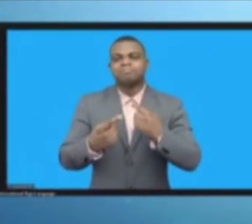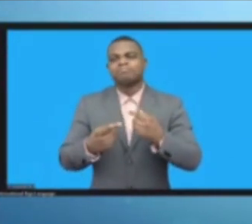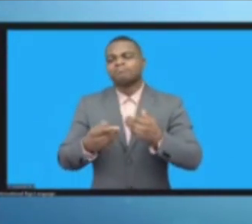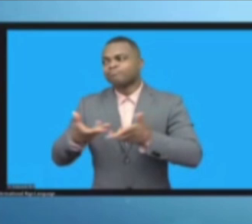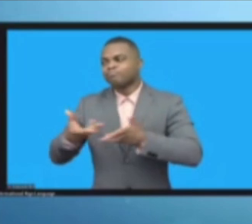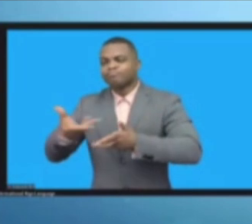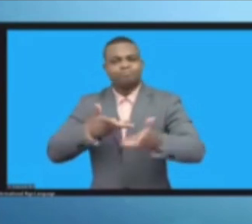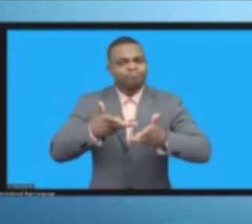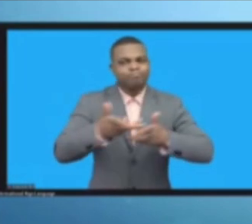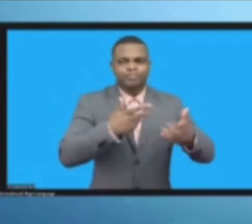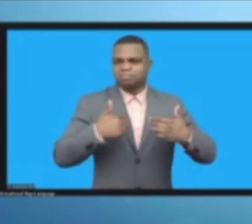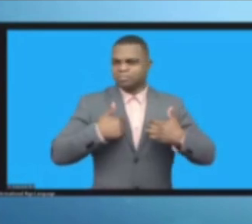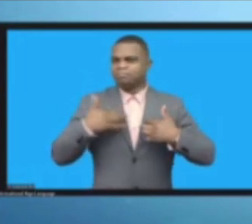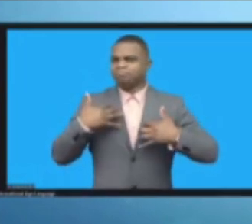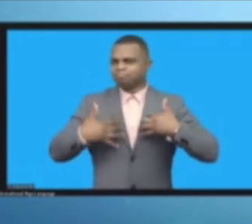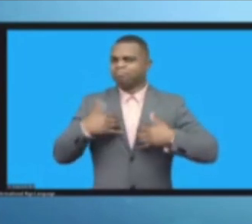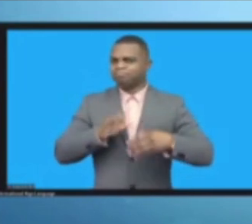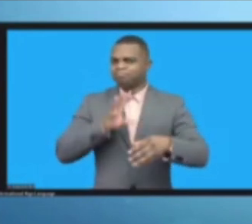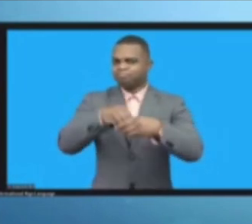позволяют нам